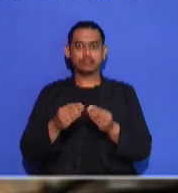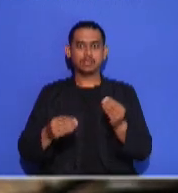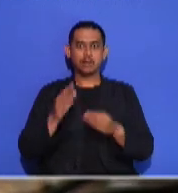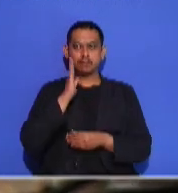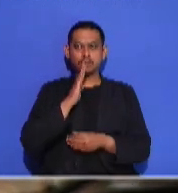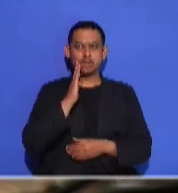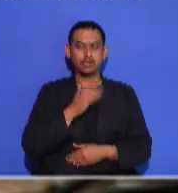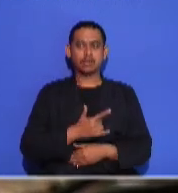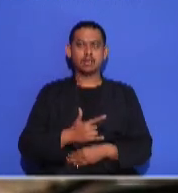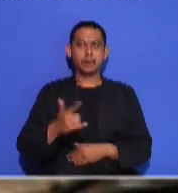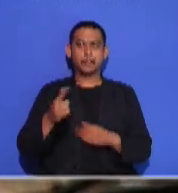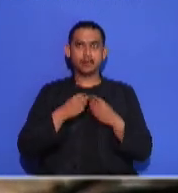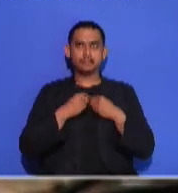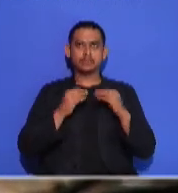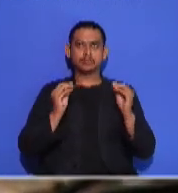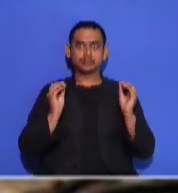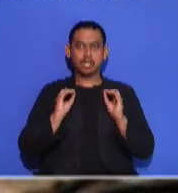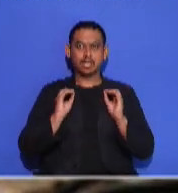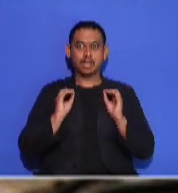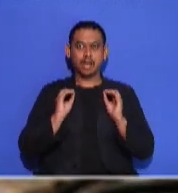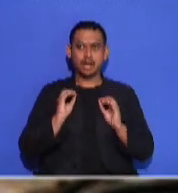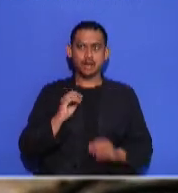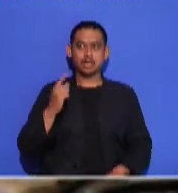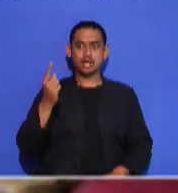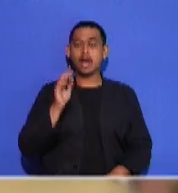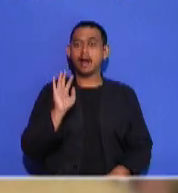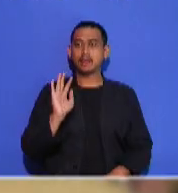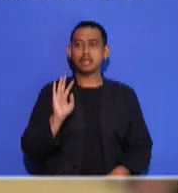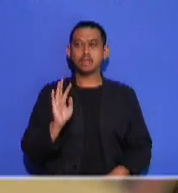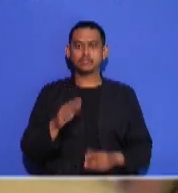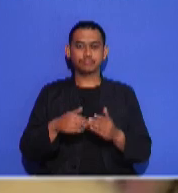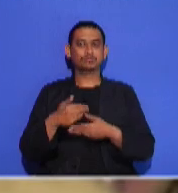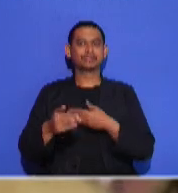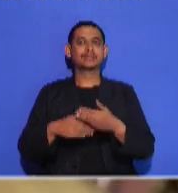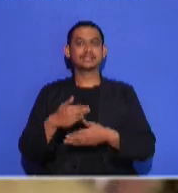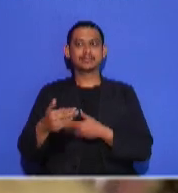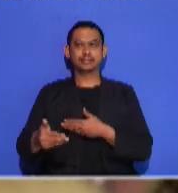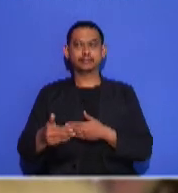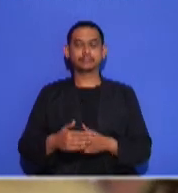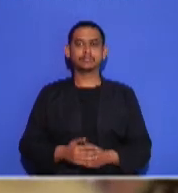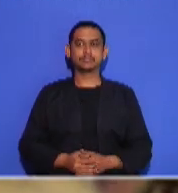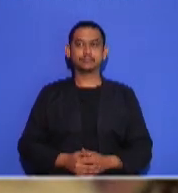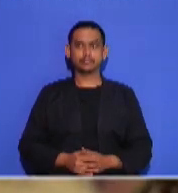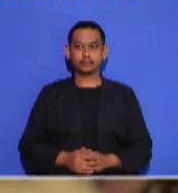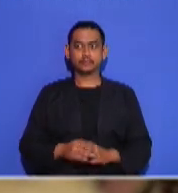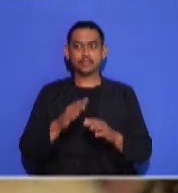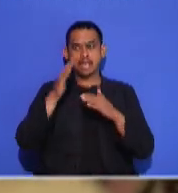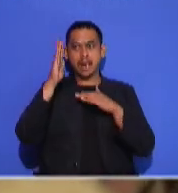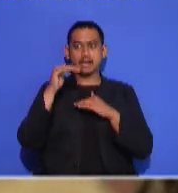kebaya sampai nanti ada penerusnya yang lain. Harapannya dengan adanya